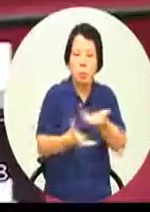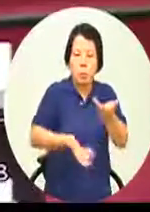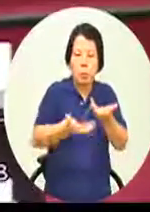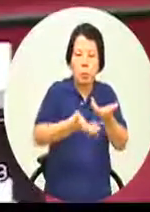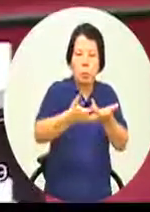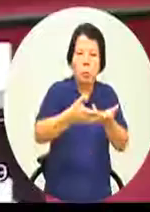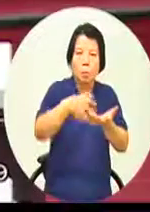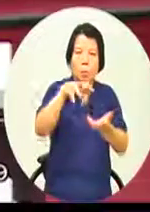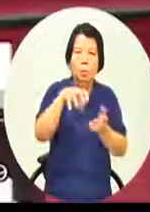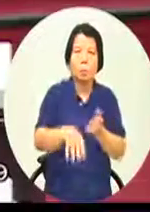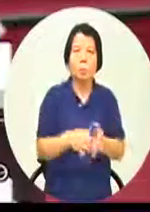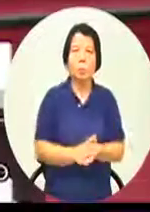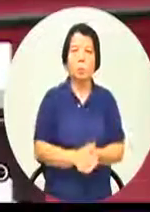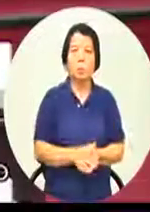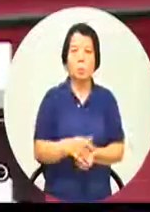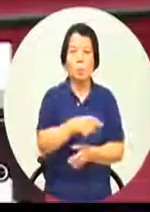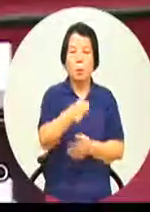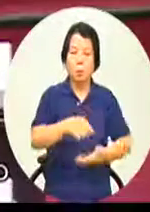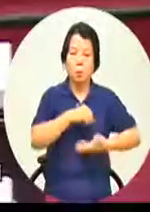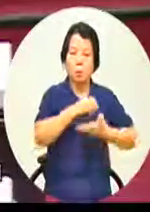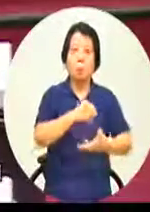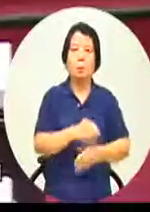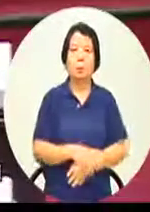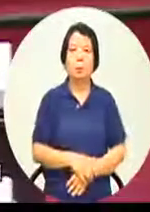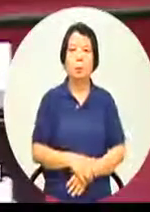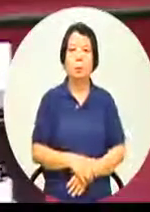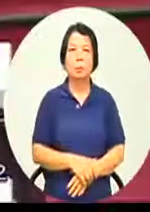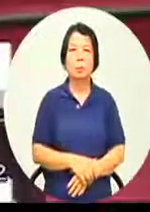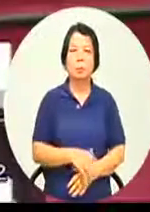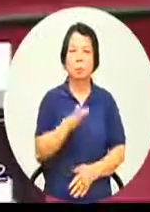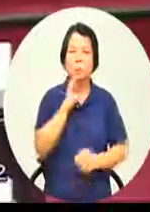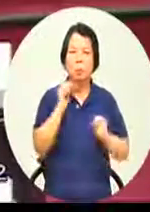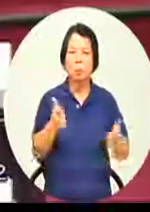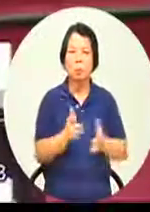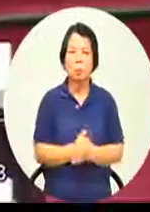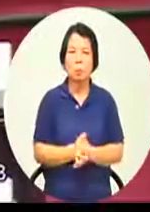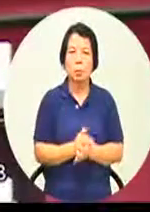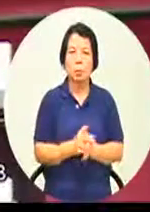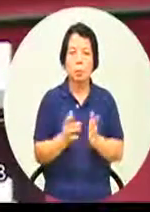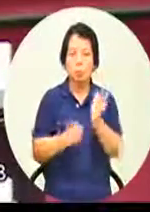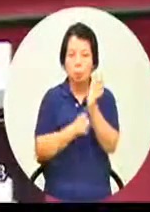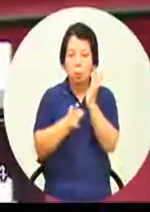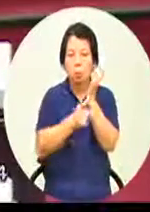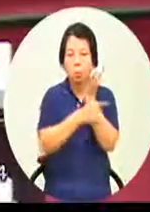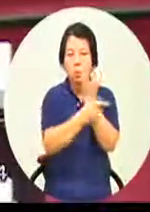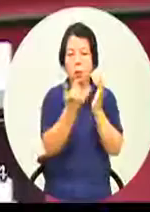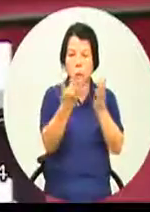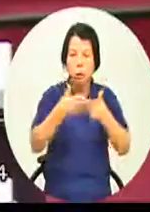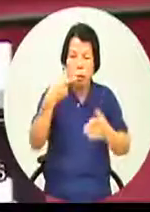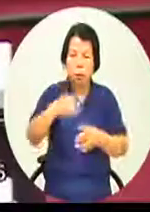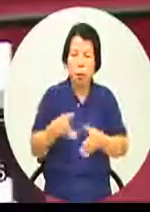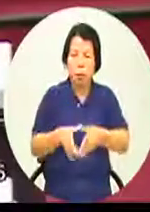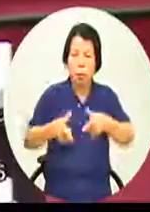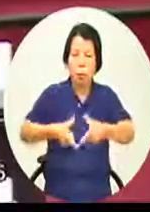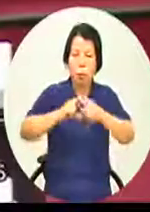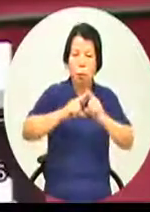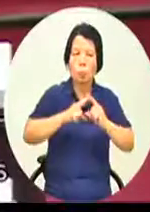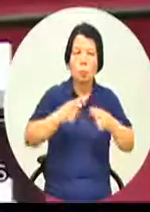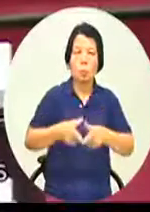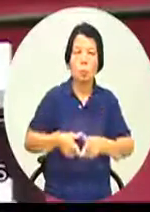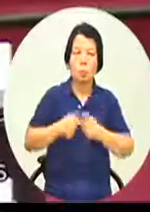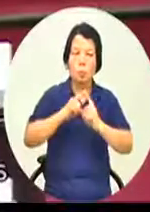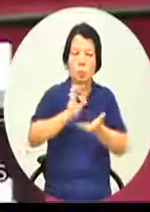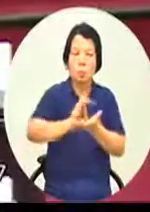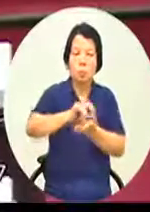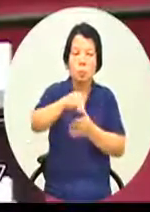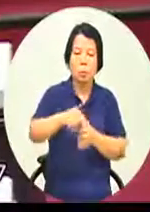那他们也有建议说，我们是不是其实树枝它其实可以再生利用？我们现在蔡英文政